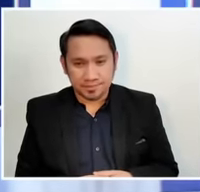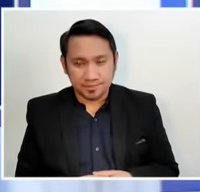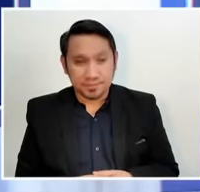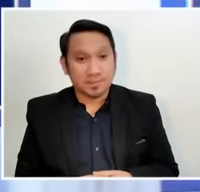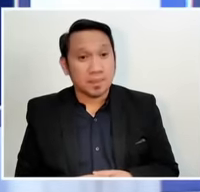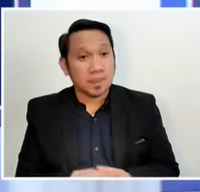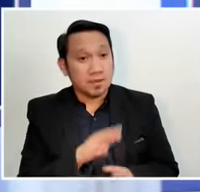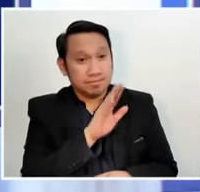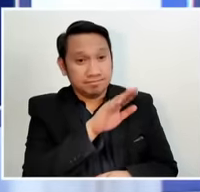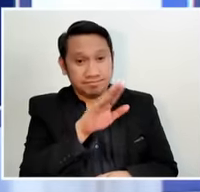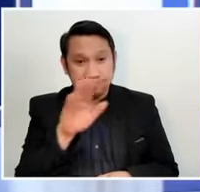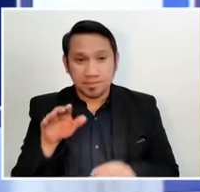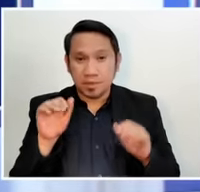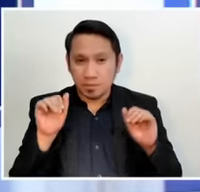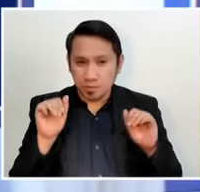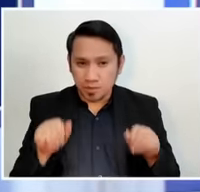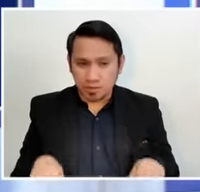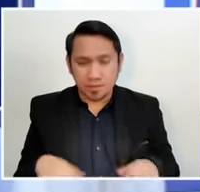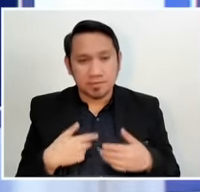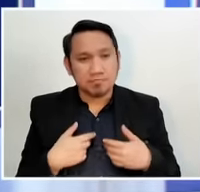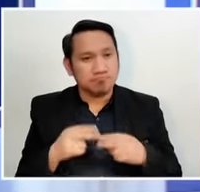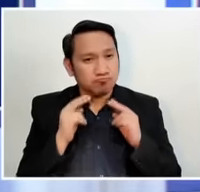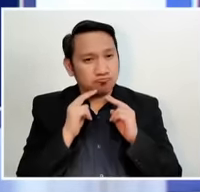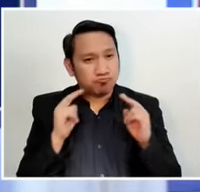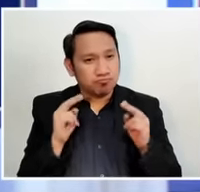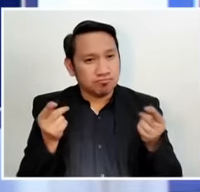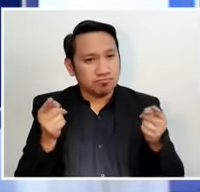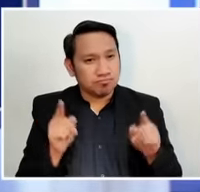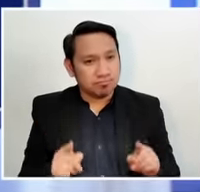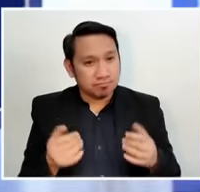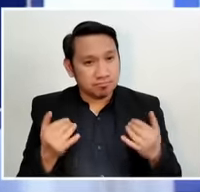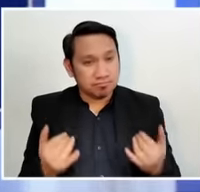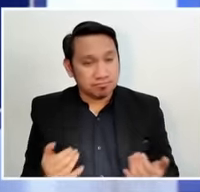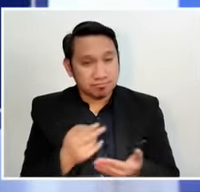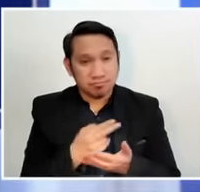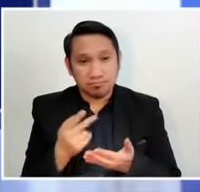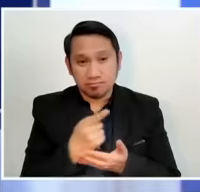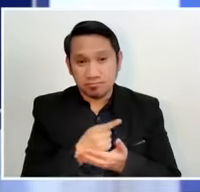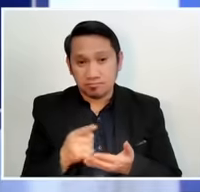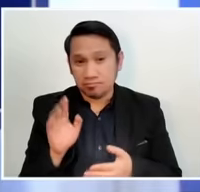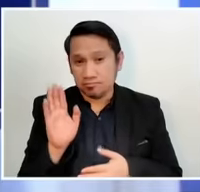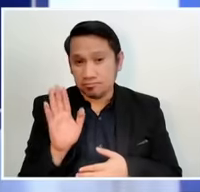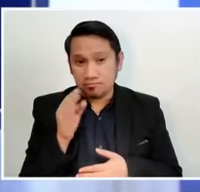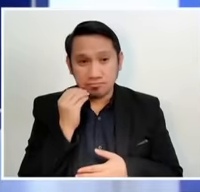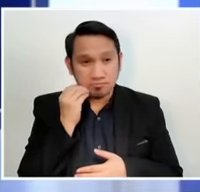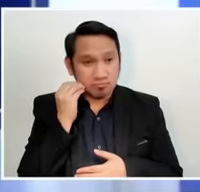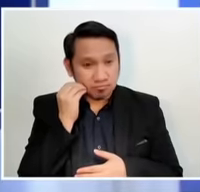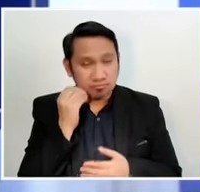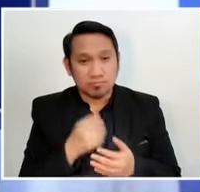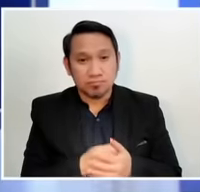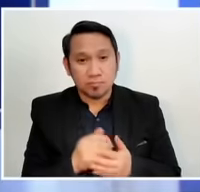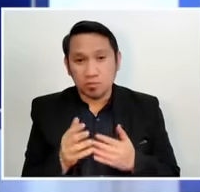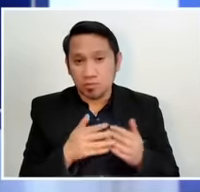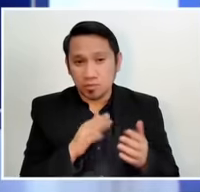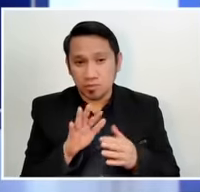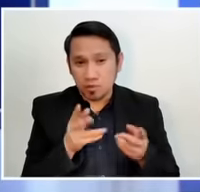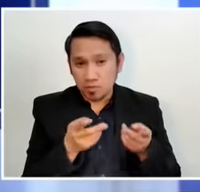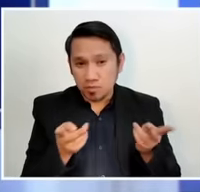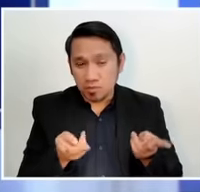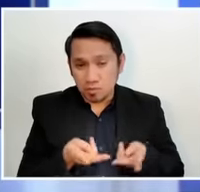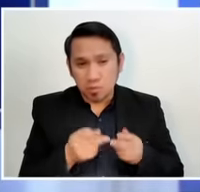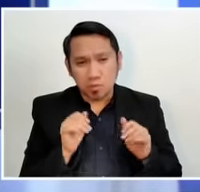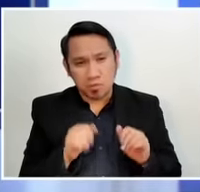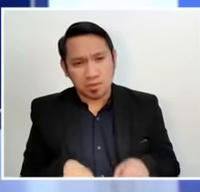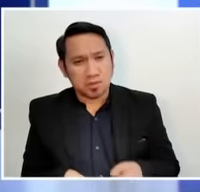Kapamilya, pwede nyo nang ibalita ang mga pangyayari ngayong Semana Santa sa inyong kinaroroonan. Maging kapamilya reporter sa